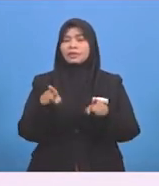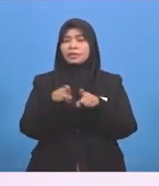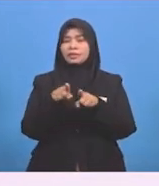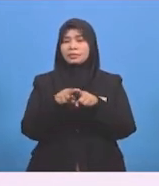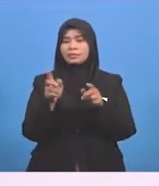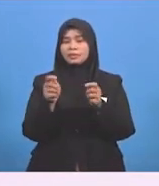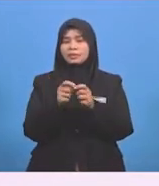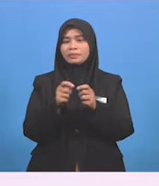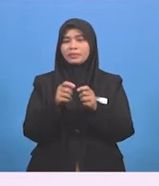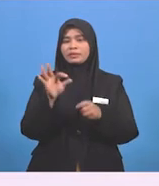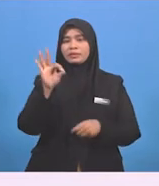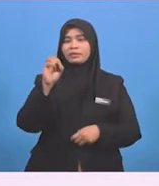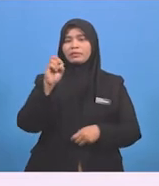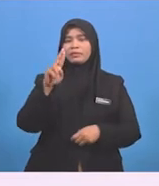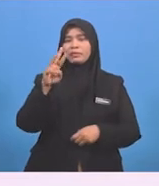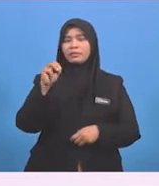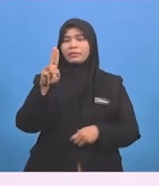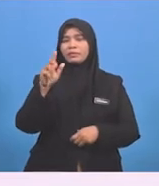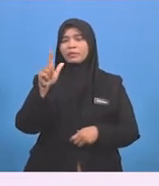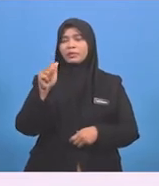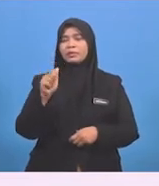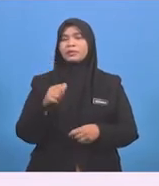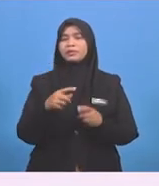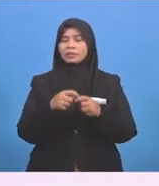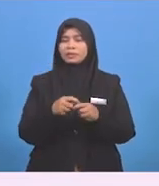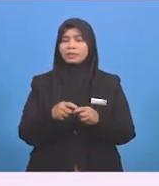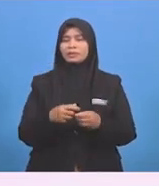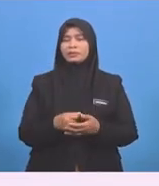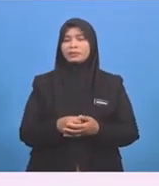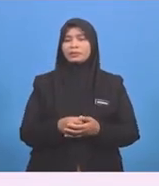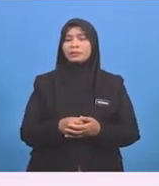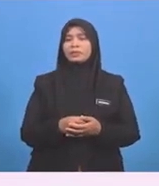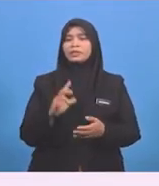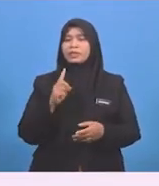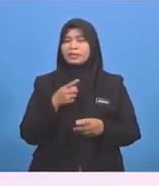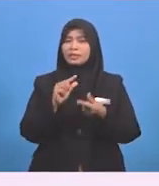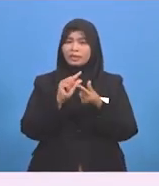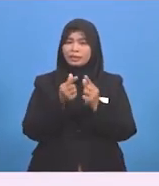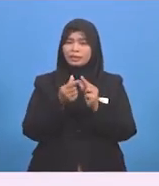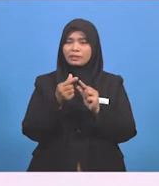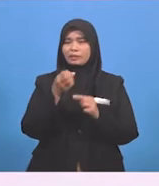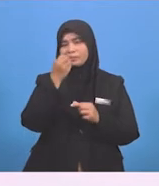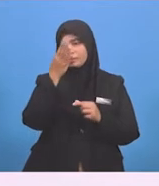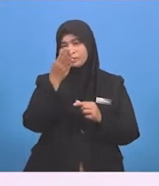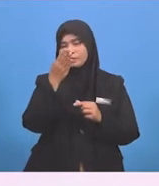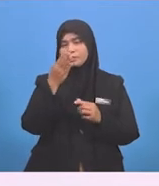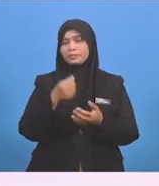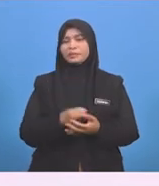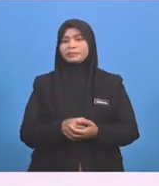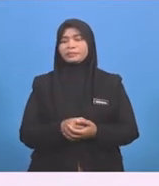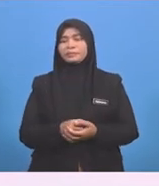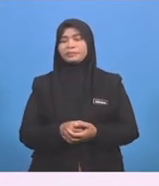Sama seperti formula untuk mencari haba pendam tentu pelakuran, kita gantikan maklumat yang diberi.